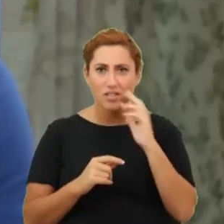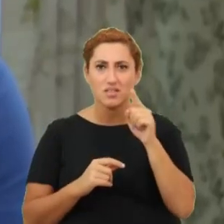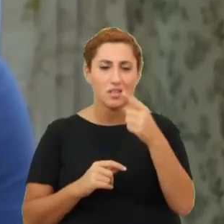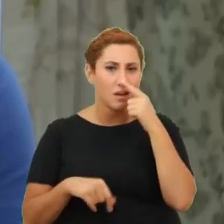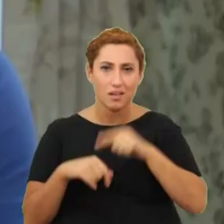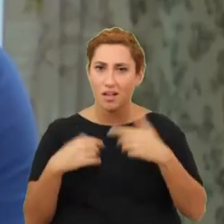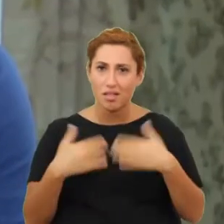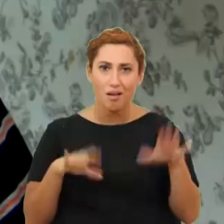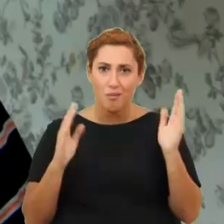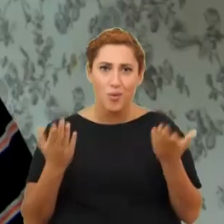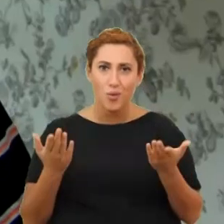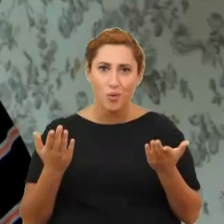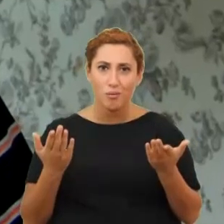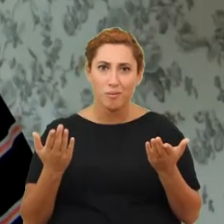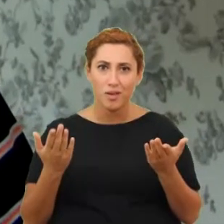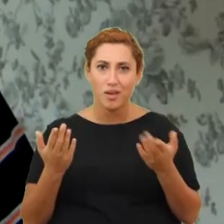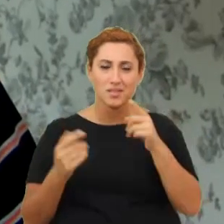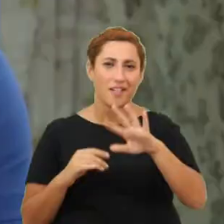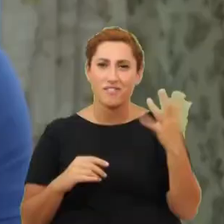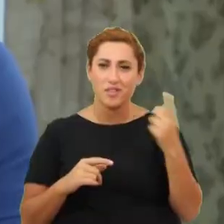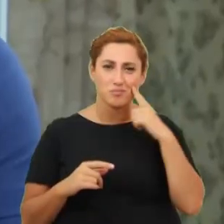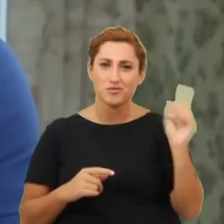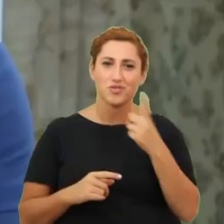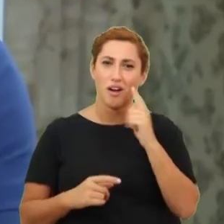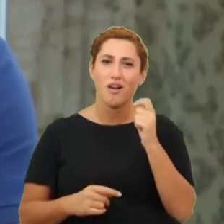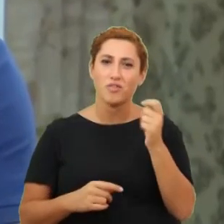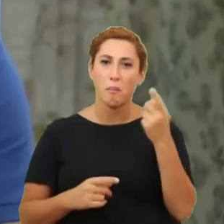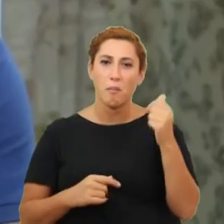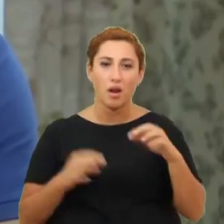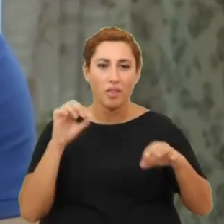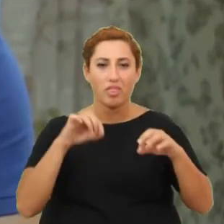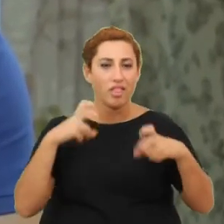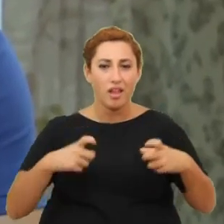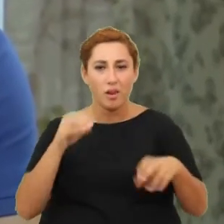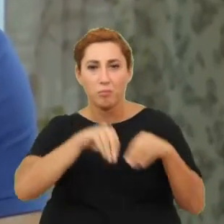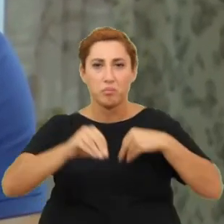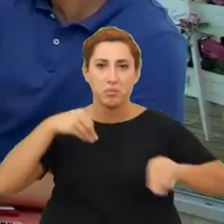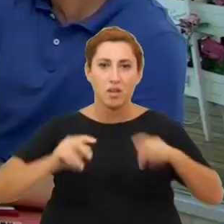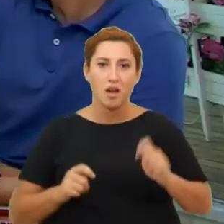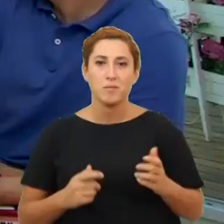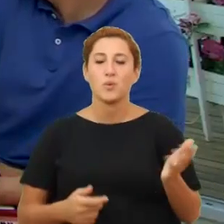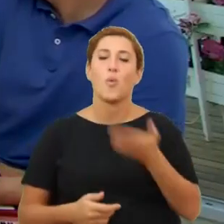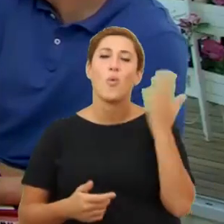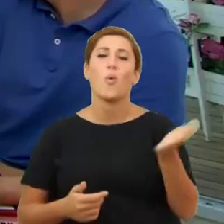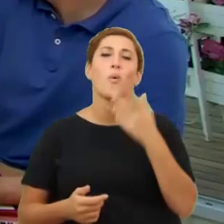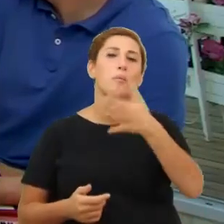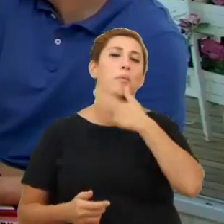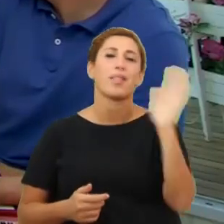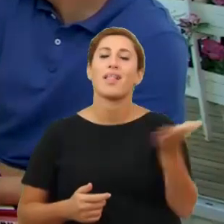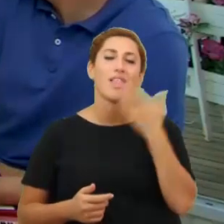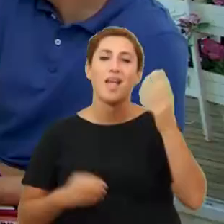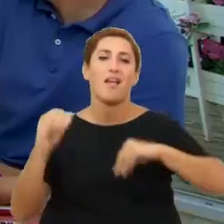sana inanamıyorum ya. Ya sen ne enteresan adammışsın, paraları nerelere koymuşsun ya? Oo da